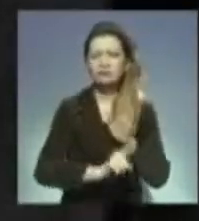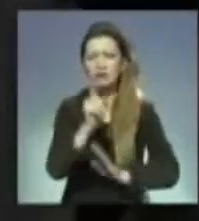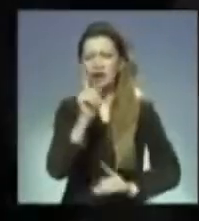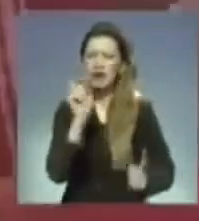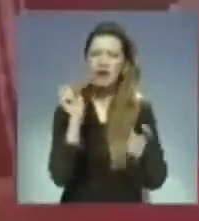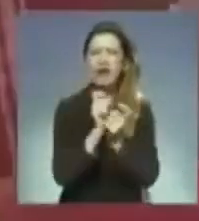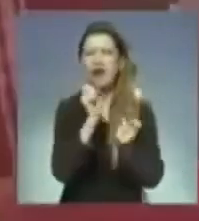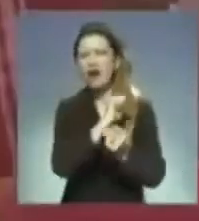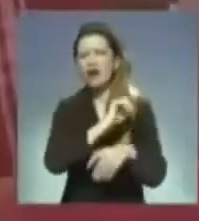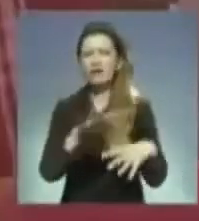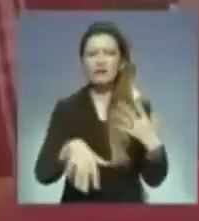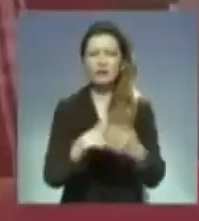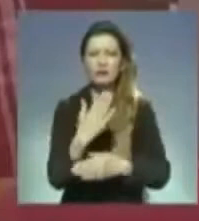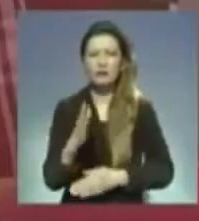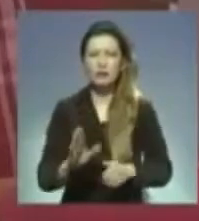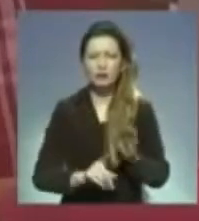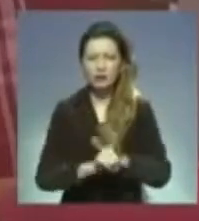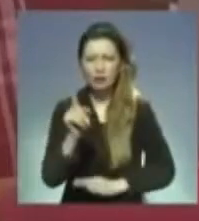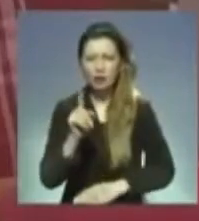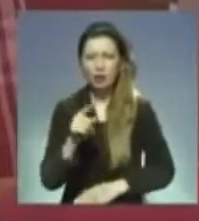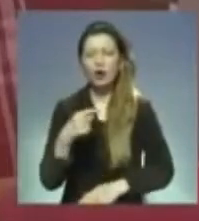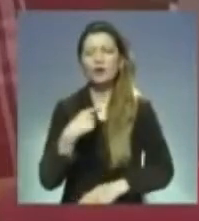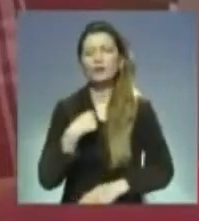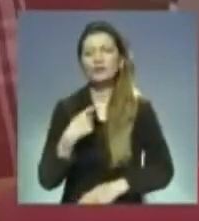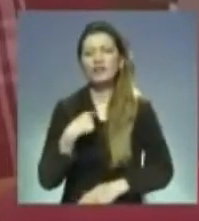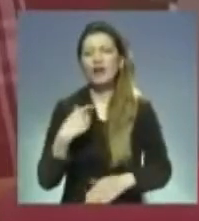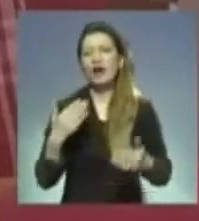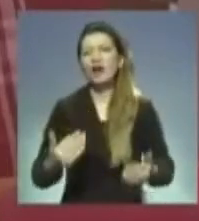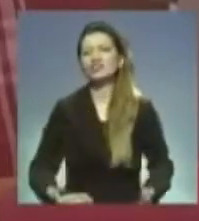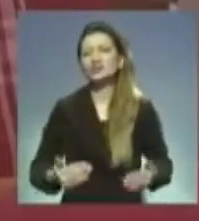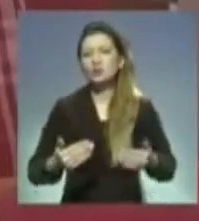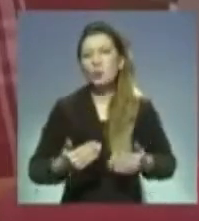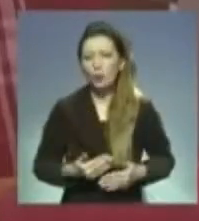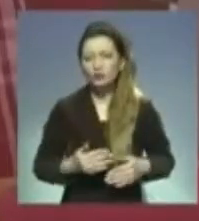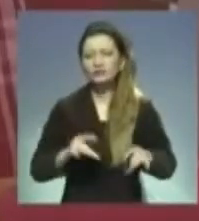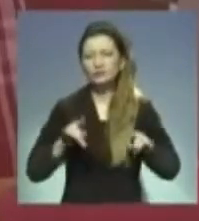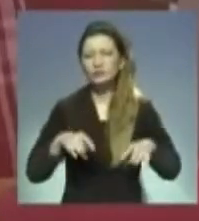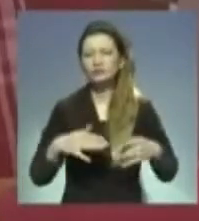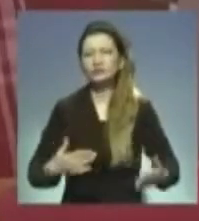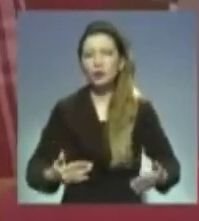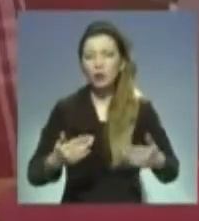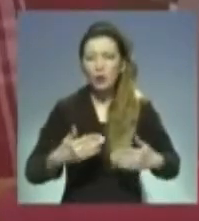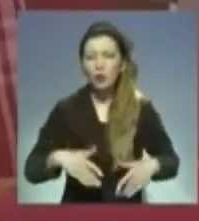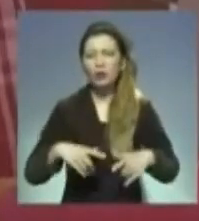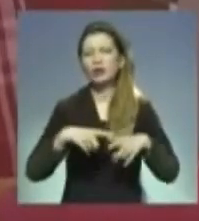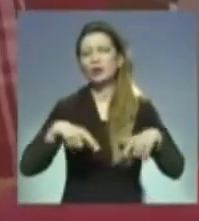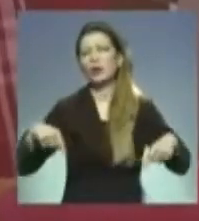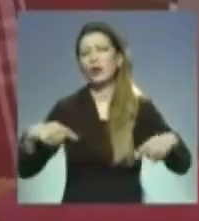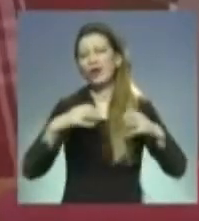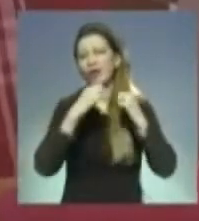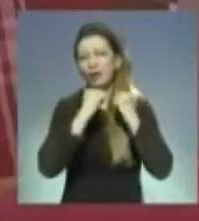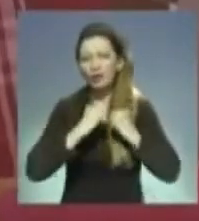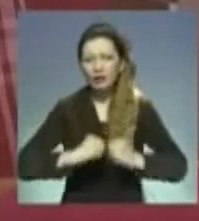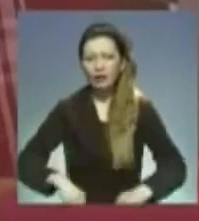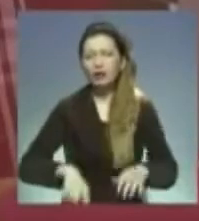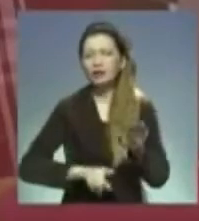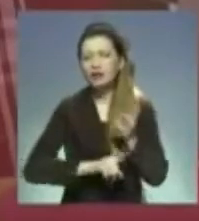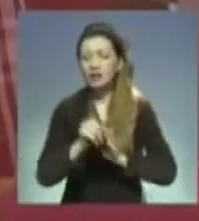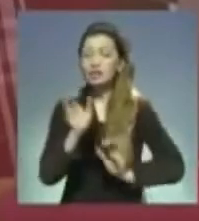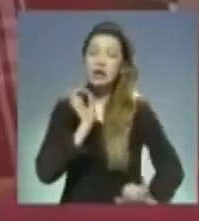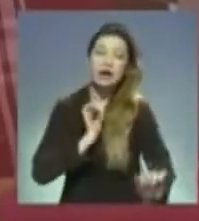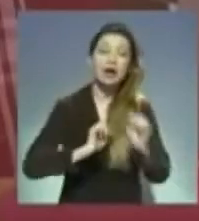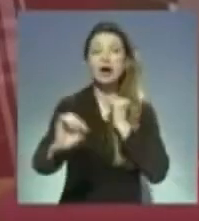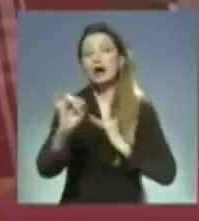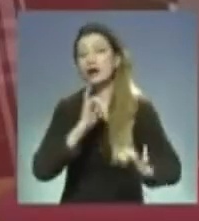настоящая борьба. Меня снимают шорты, пытаются снять нижнее белье. Я, естественно,